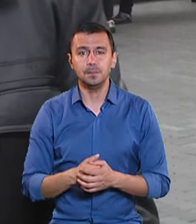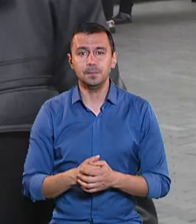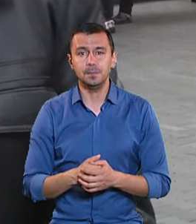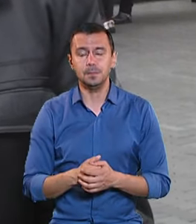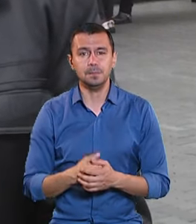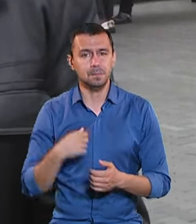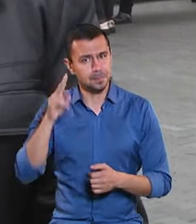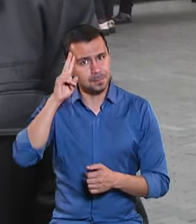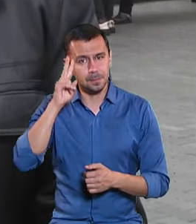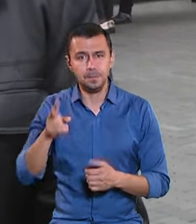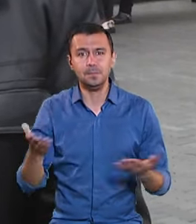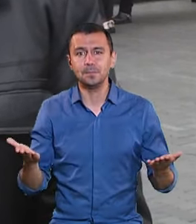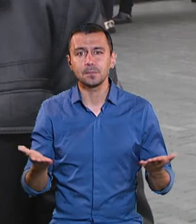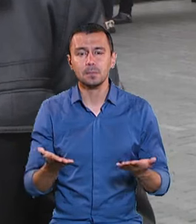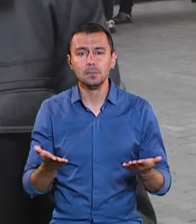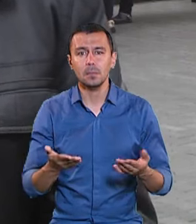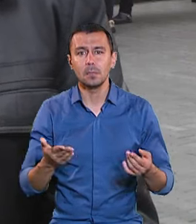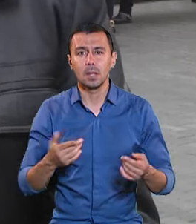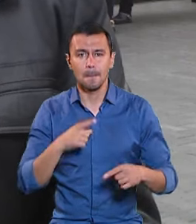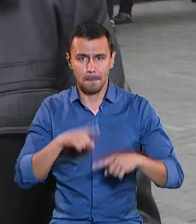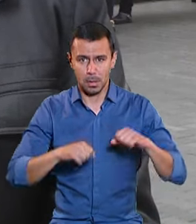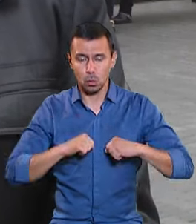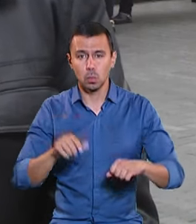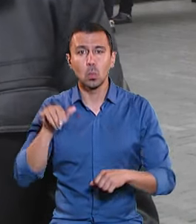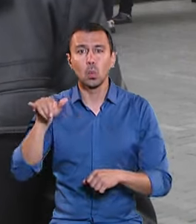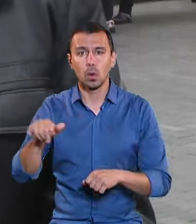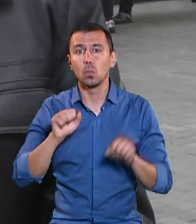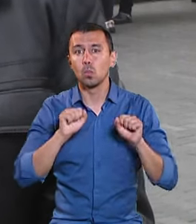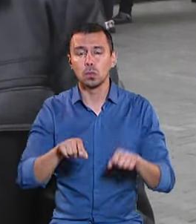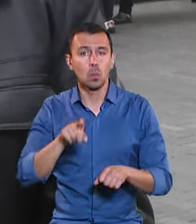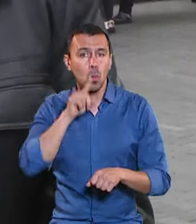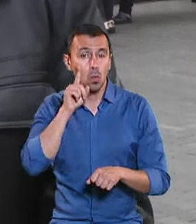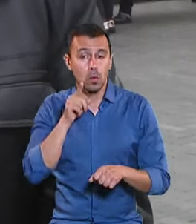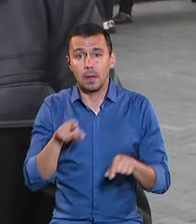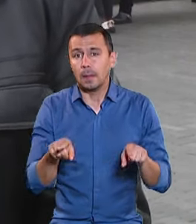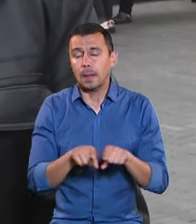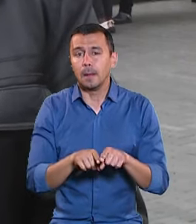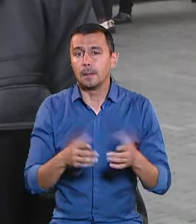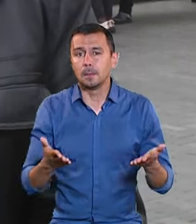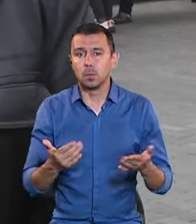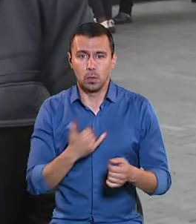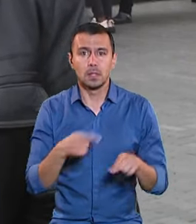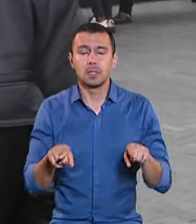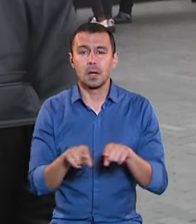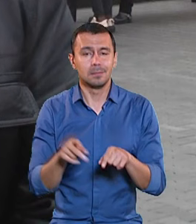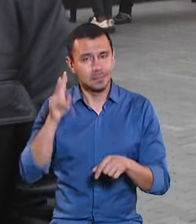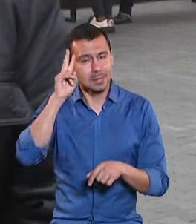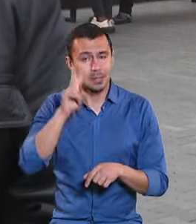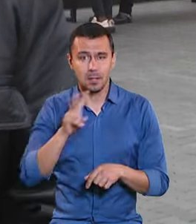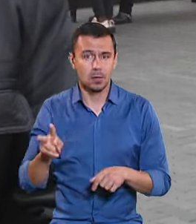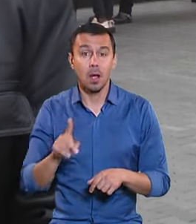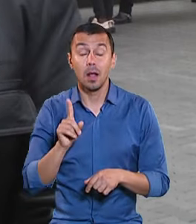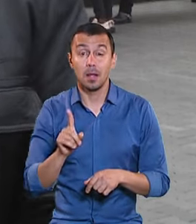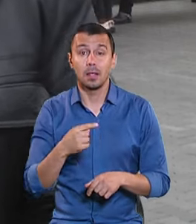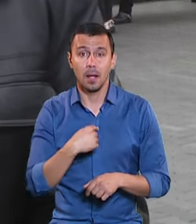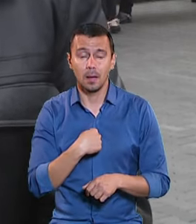чому? Я не знаю, який патріотизм в нього. Може, молодь, вона в нас така, не знаю. Але